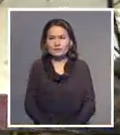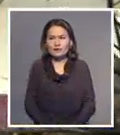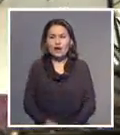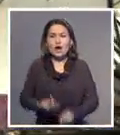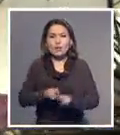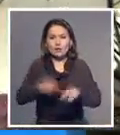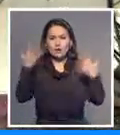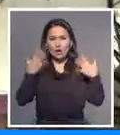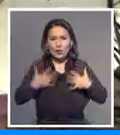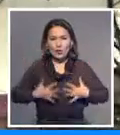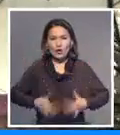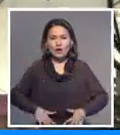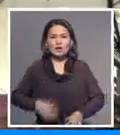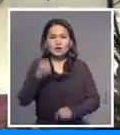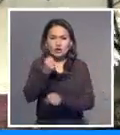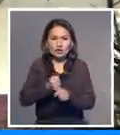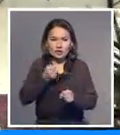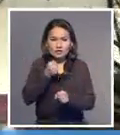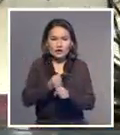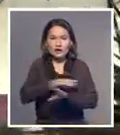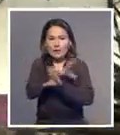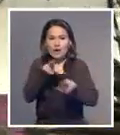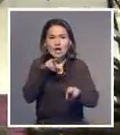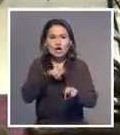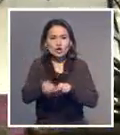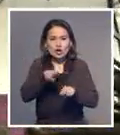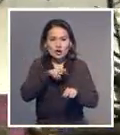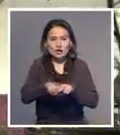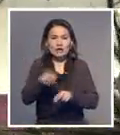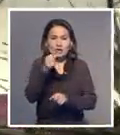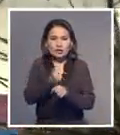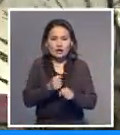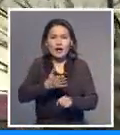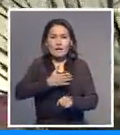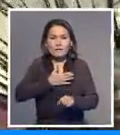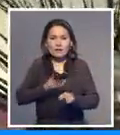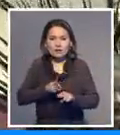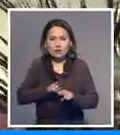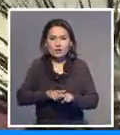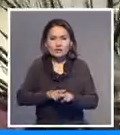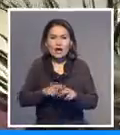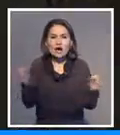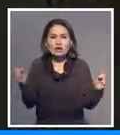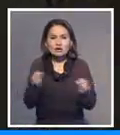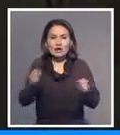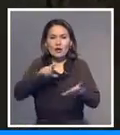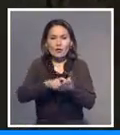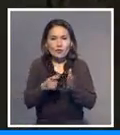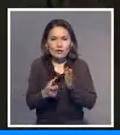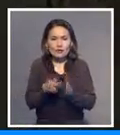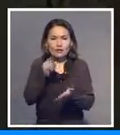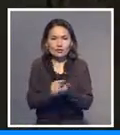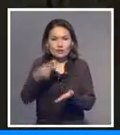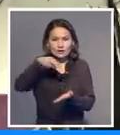Бұл көйлекті жасауға дизайнермен бірге біраз тер төктік. Шоколад еріп кетпес үшін салқын бөлмеде жұмыс істеуге тура келді. Қазір қиындықтың